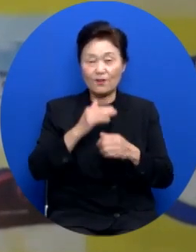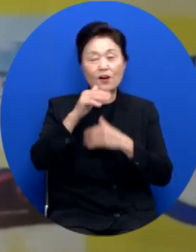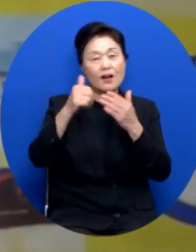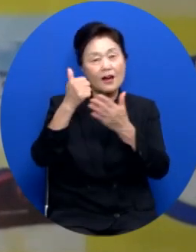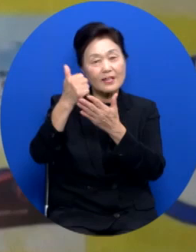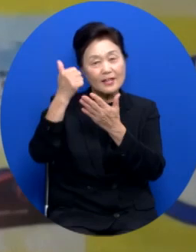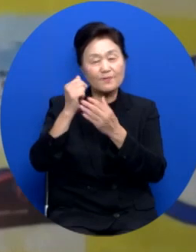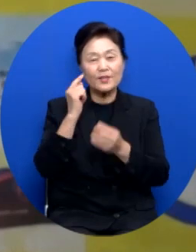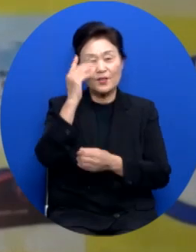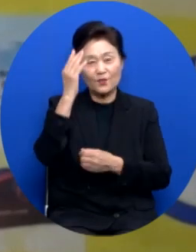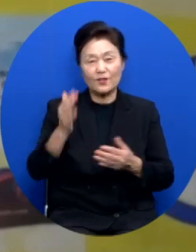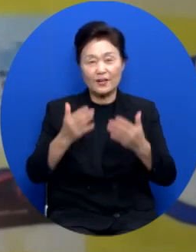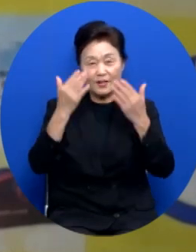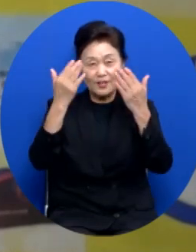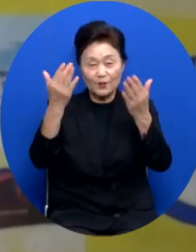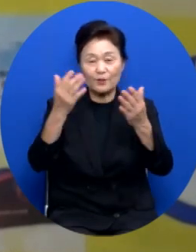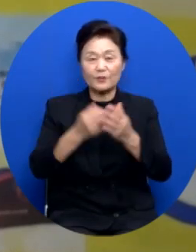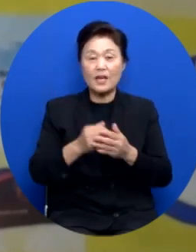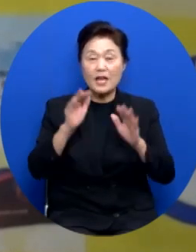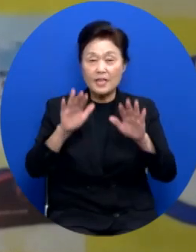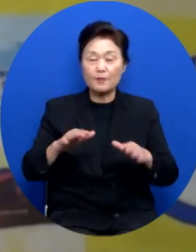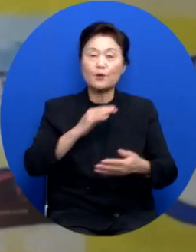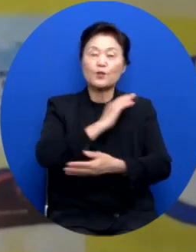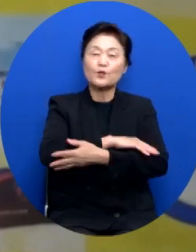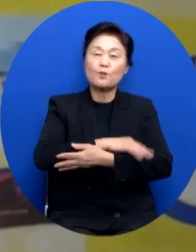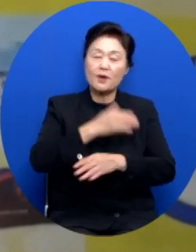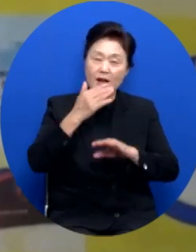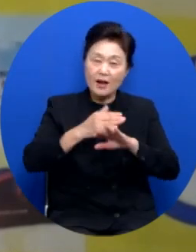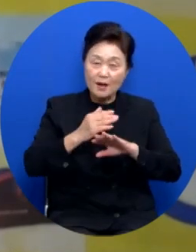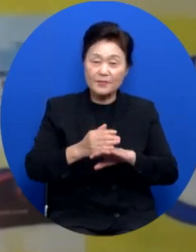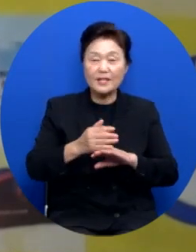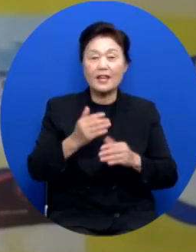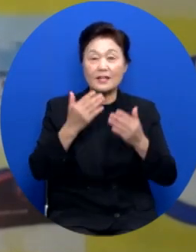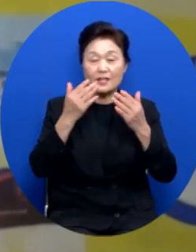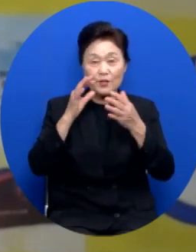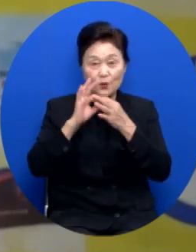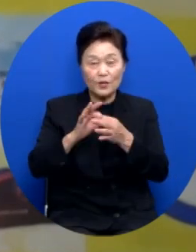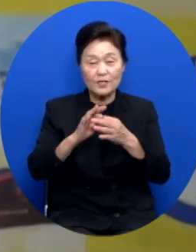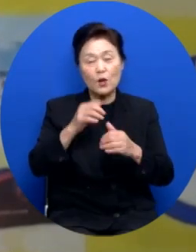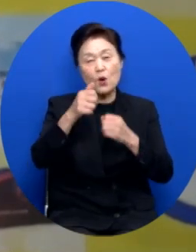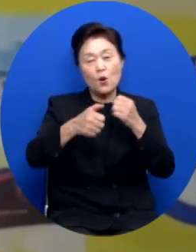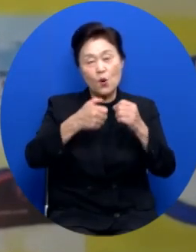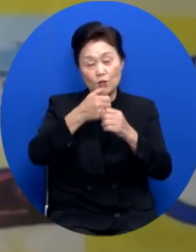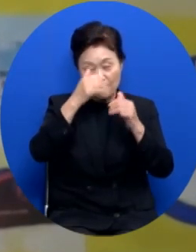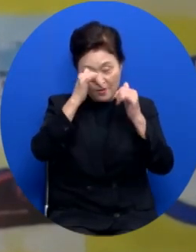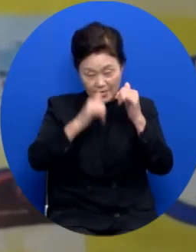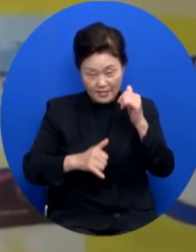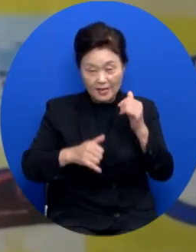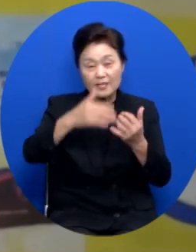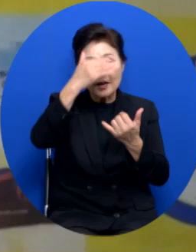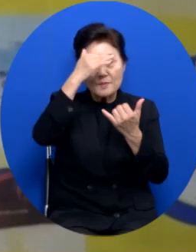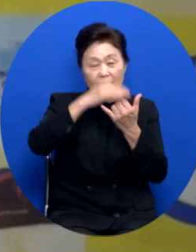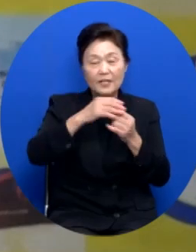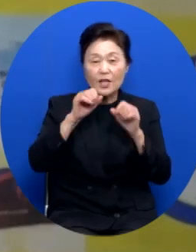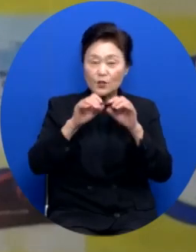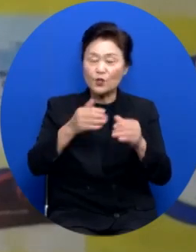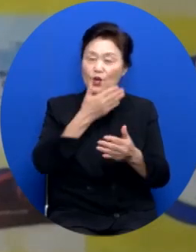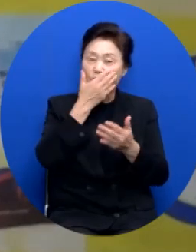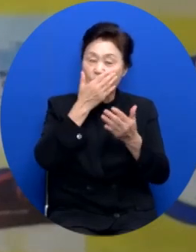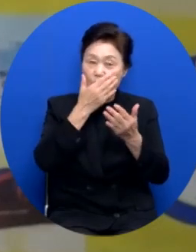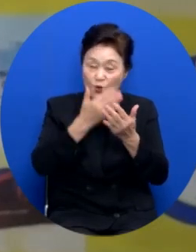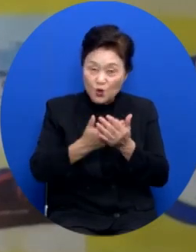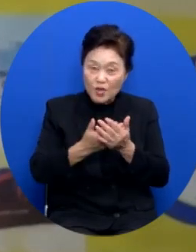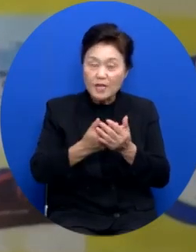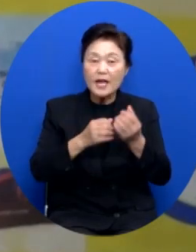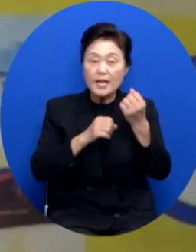영광을 돌립니다. 이번 출판 감사 예배를 통해서 50년 역사가 다음 세대 선교의 귀한 디딤돌이 될